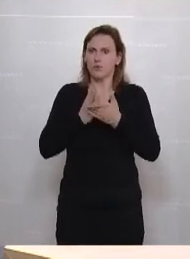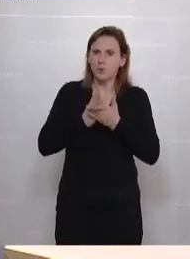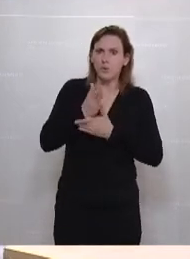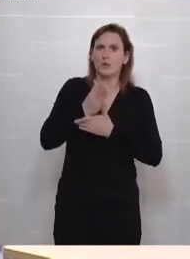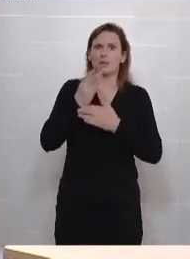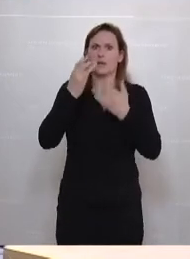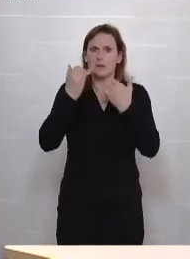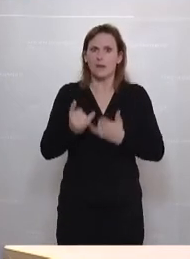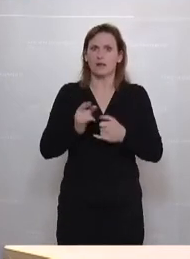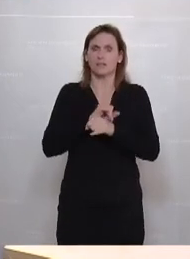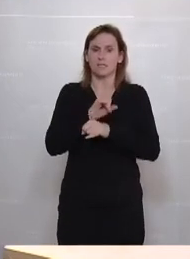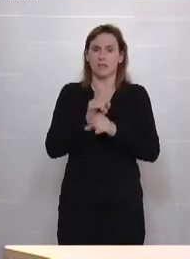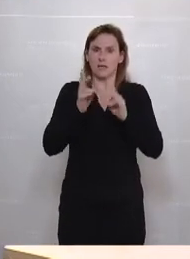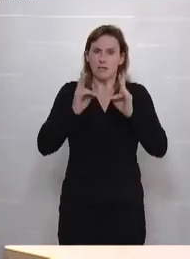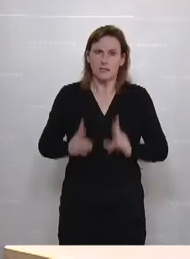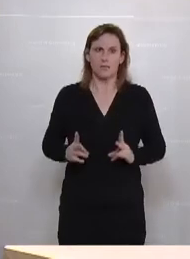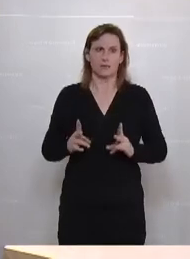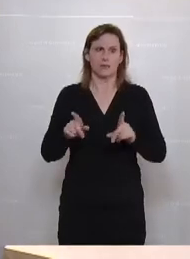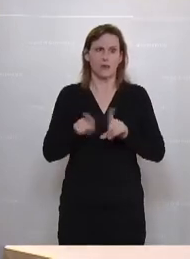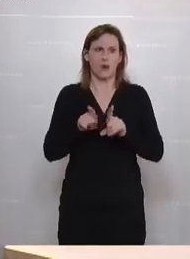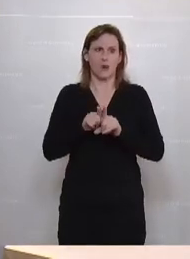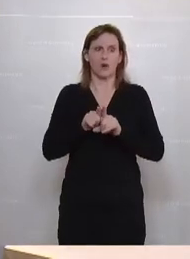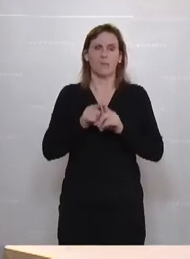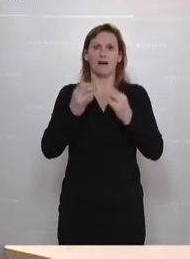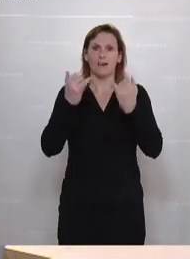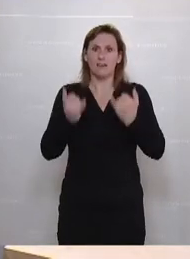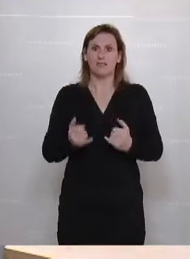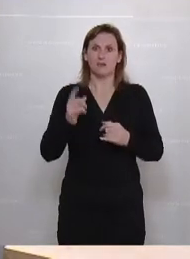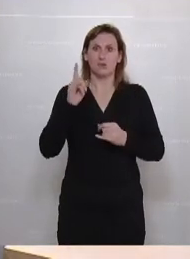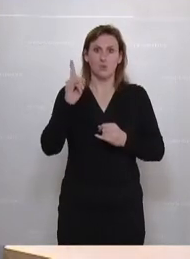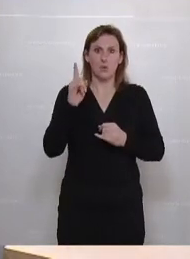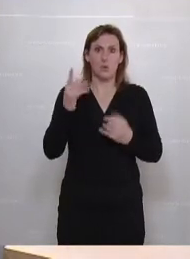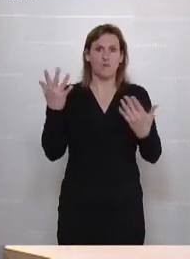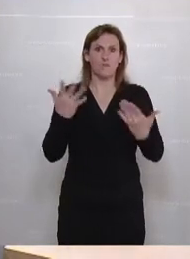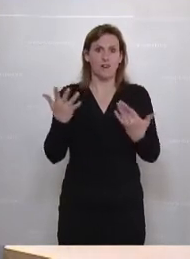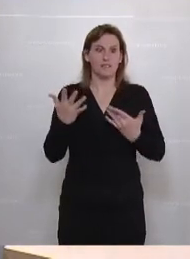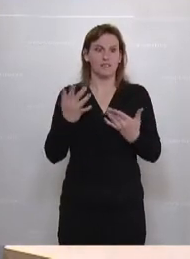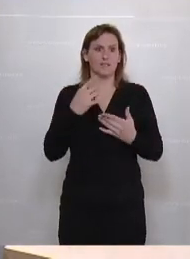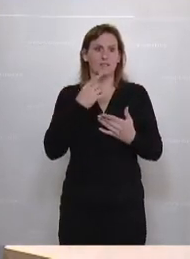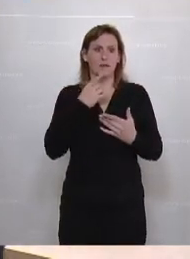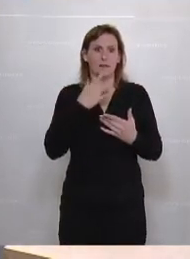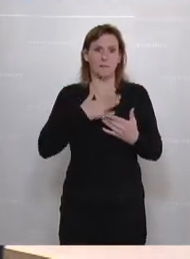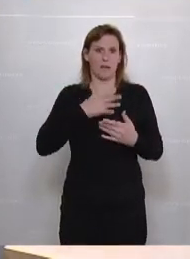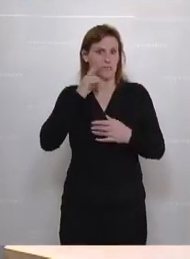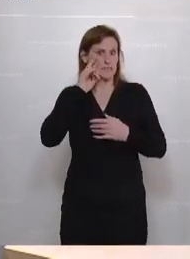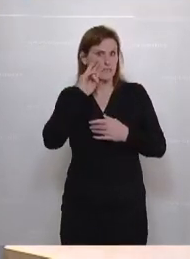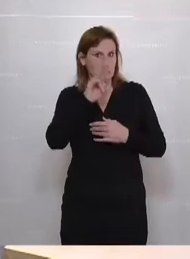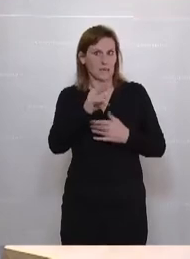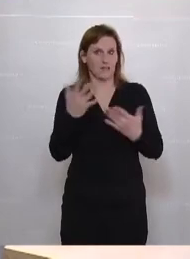Schulden mit den 750 Milliarden ist ja schon gelungen. Und jetzt droht ein, und darum geht es unseres Erachtens, ein